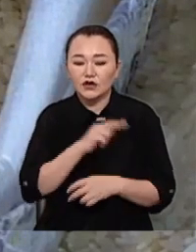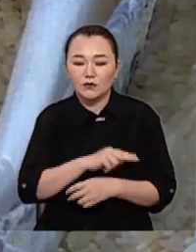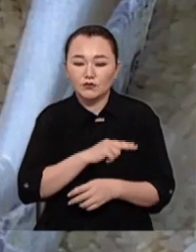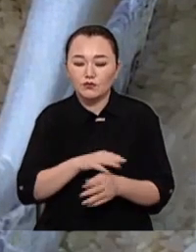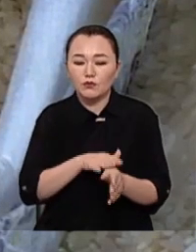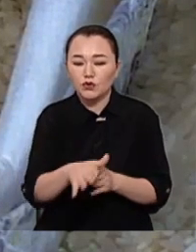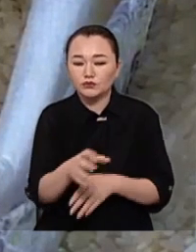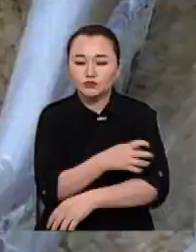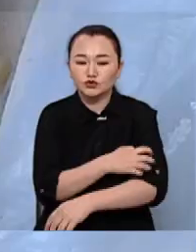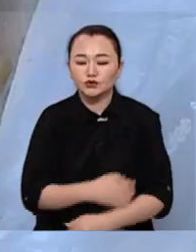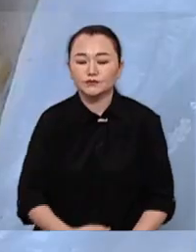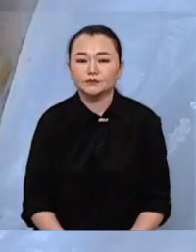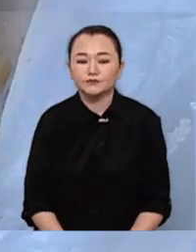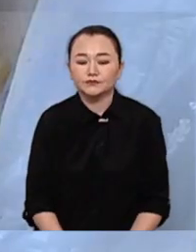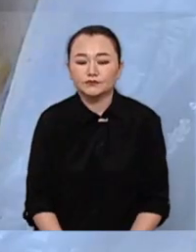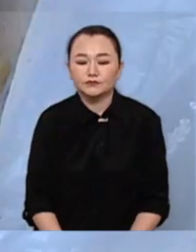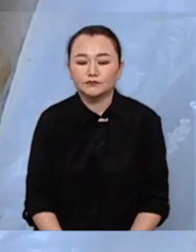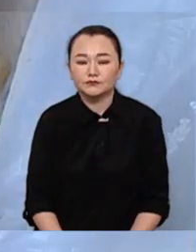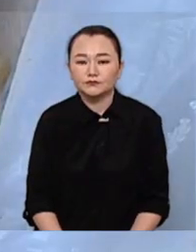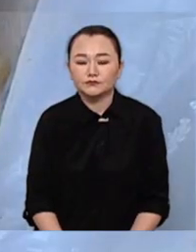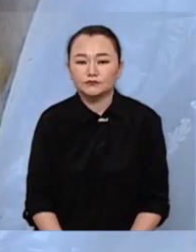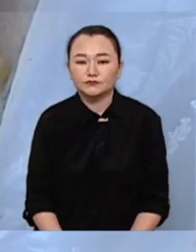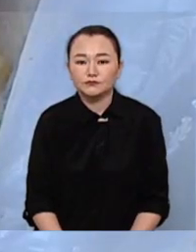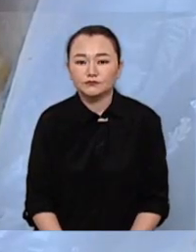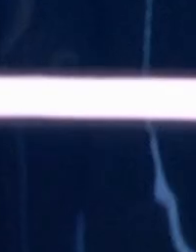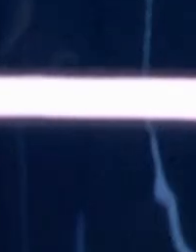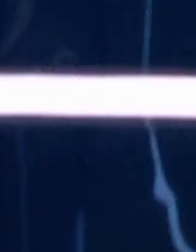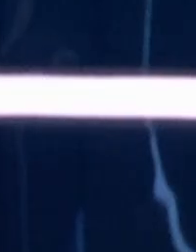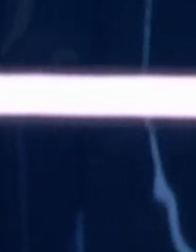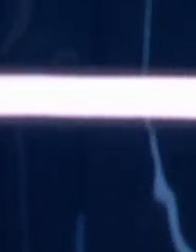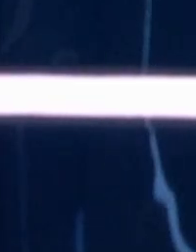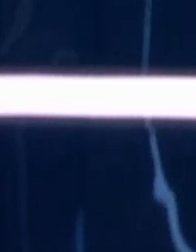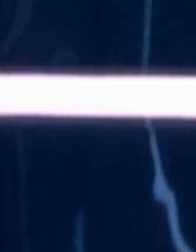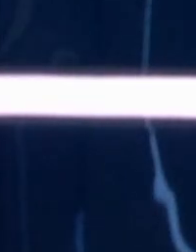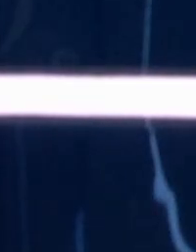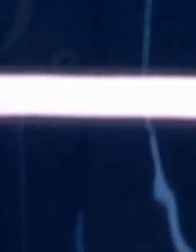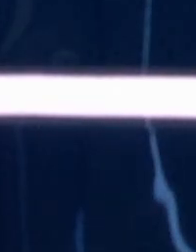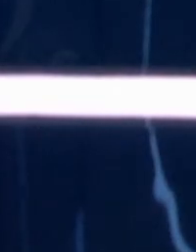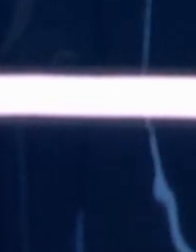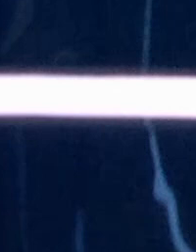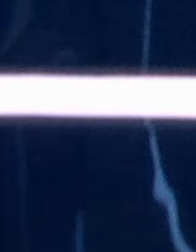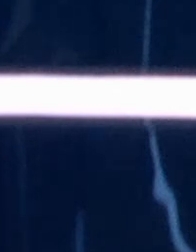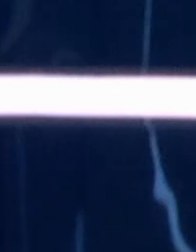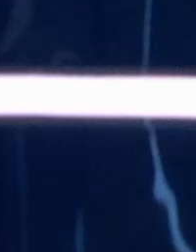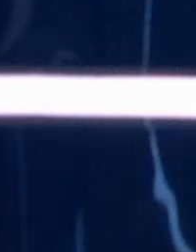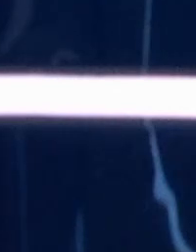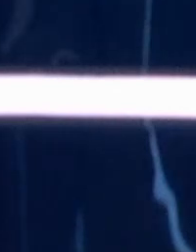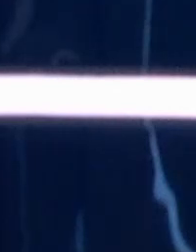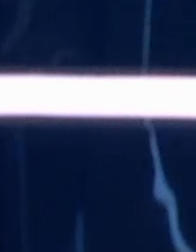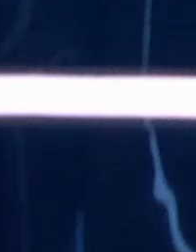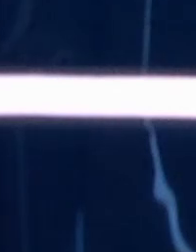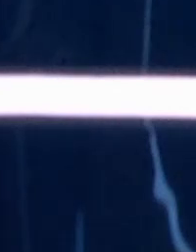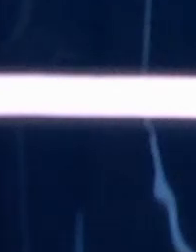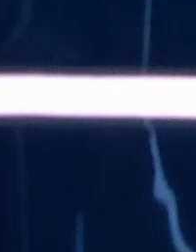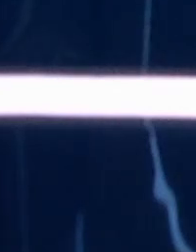полную мощность. Анастасия Новикова, Абзал Турабеков, Информбюро. Каждый вечер мы рассказываем обо всем, что по-настоящему